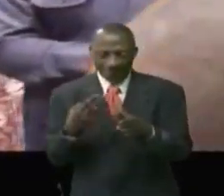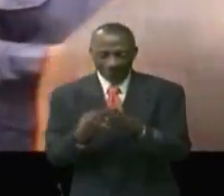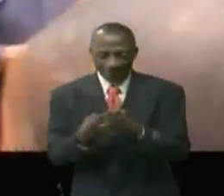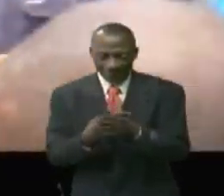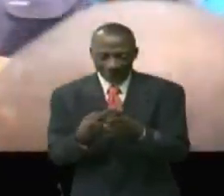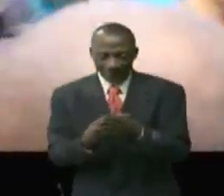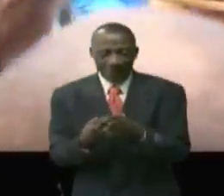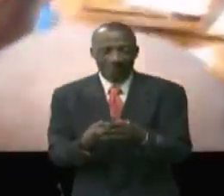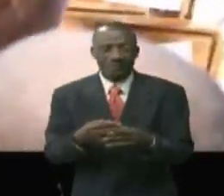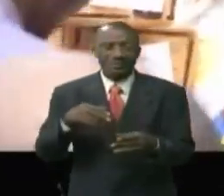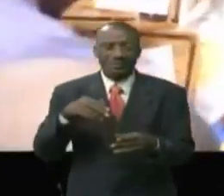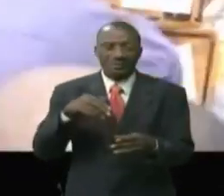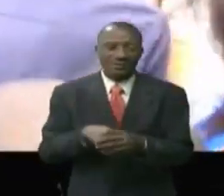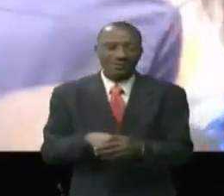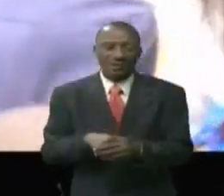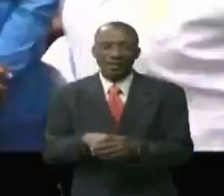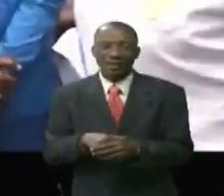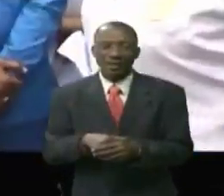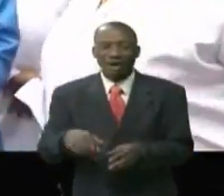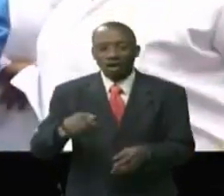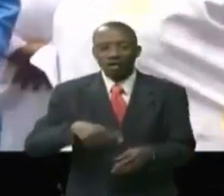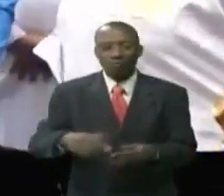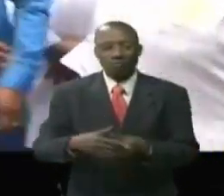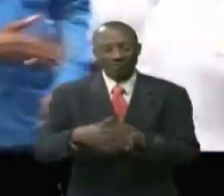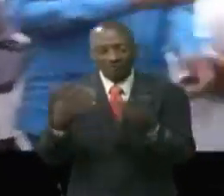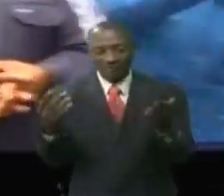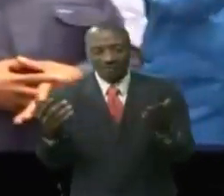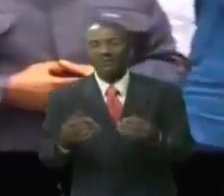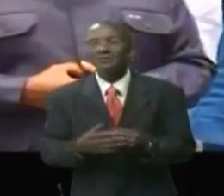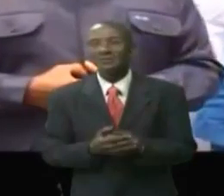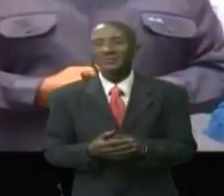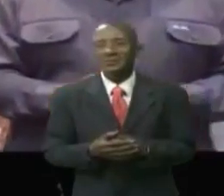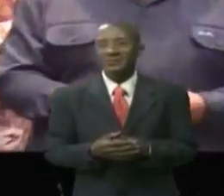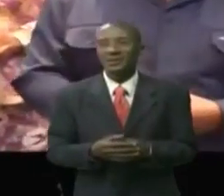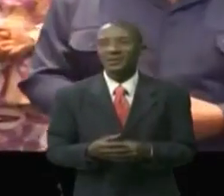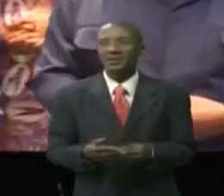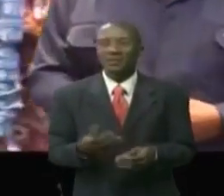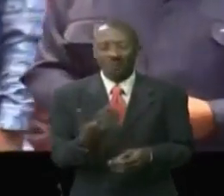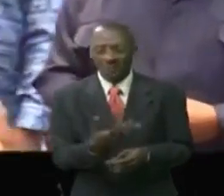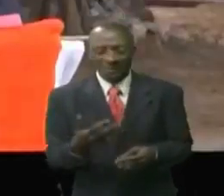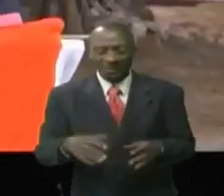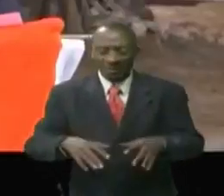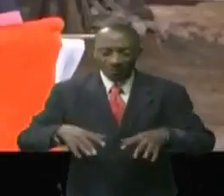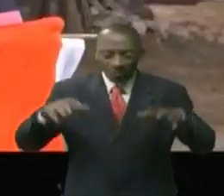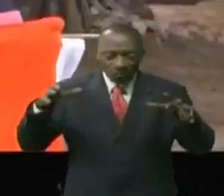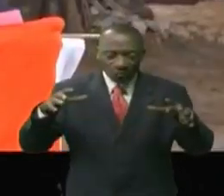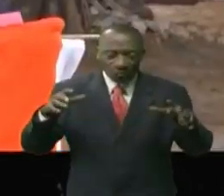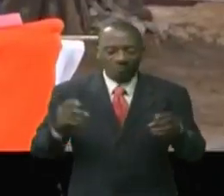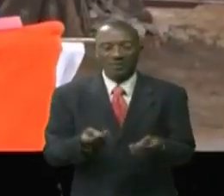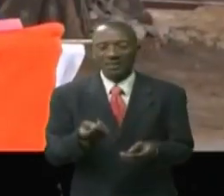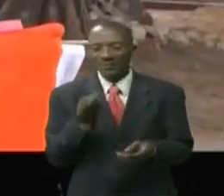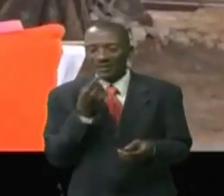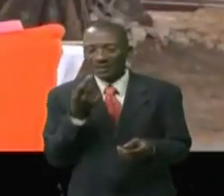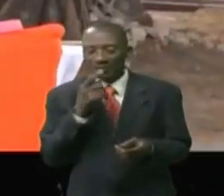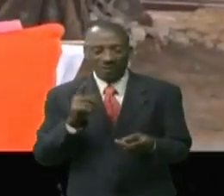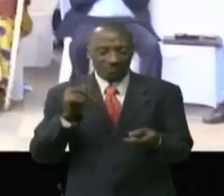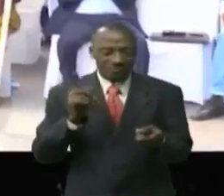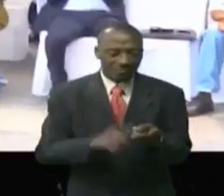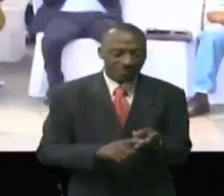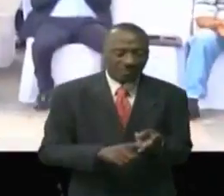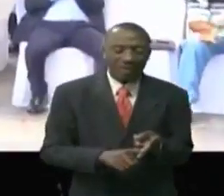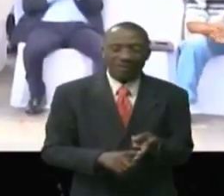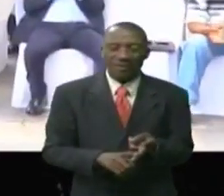gouvernement central a été remis au bénéficiaires par le ministre des Affaires sociales modeste mtinga qui s'est fait